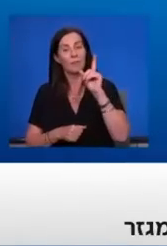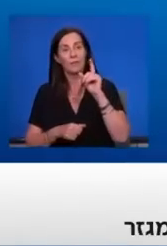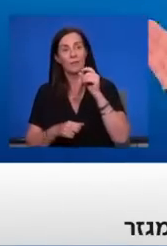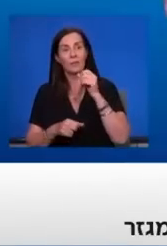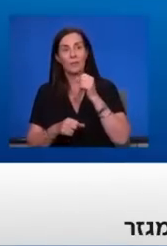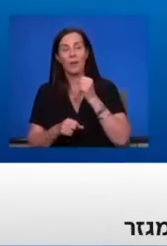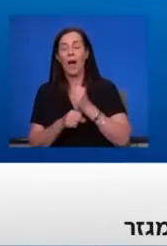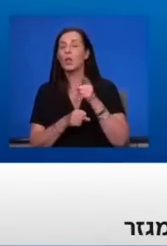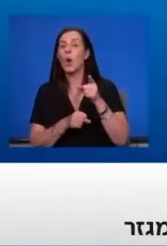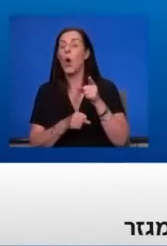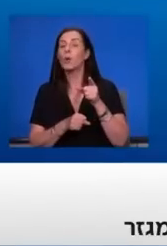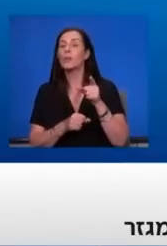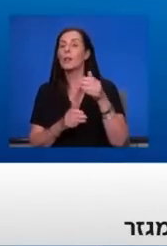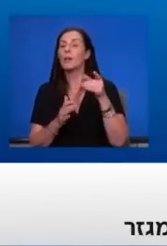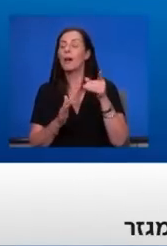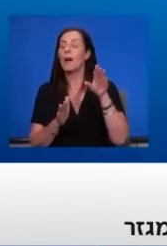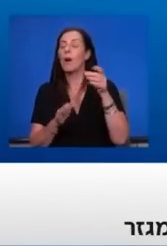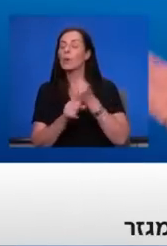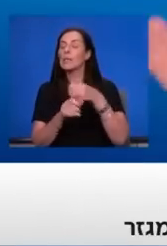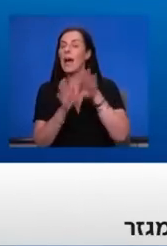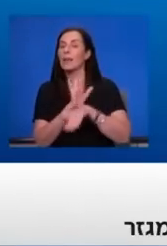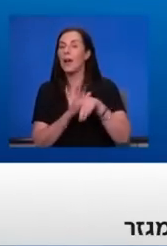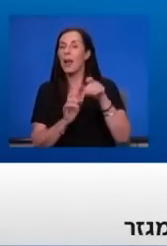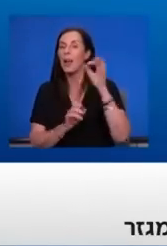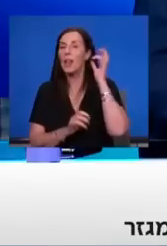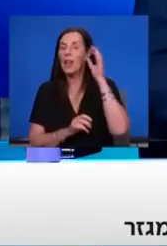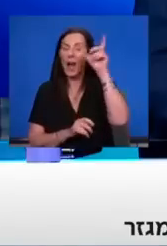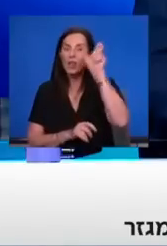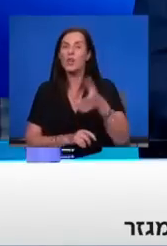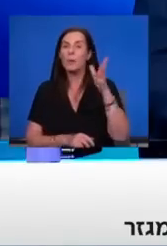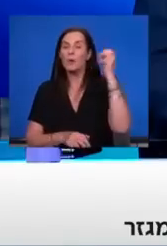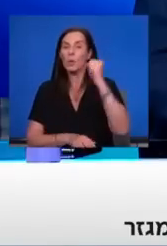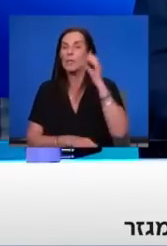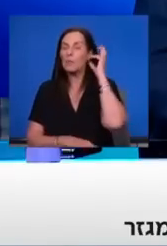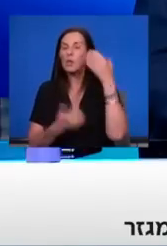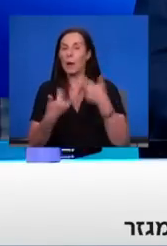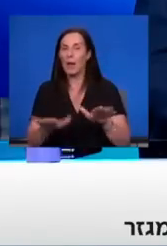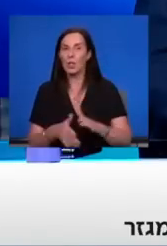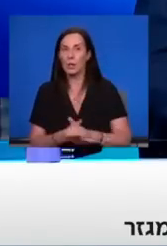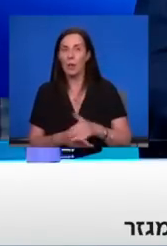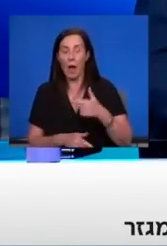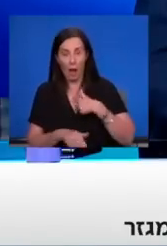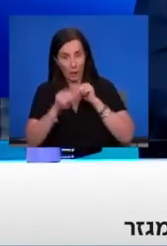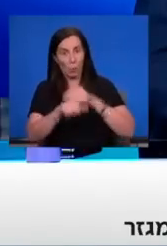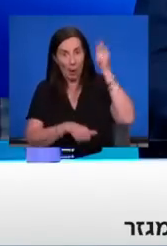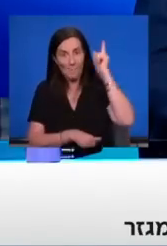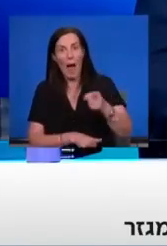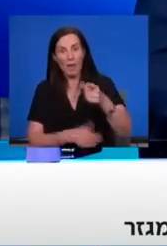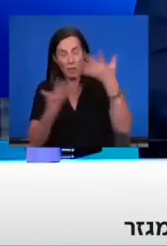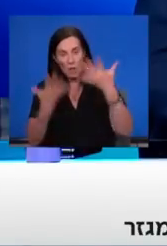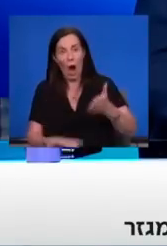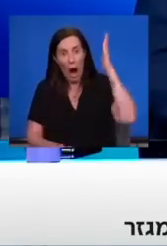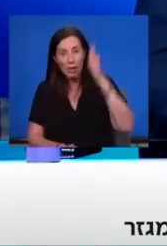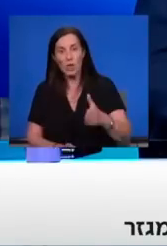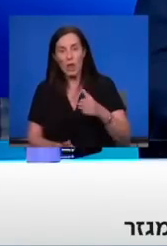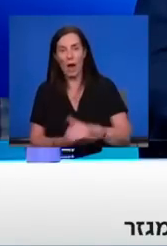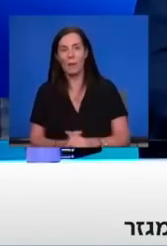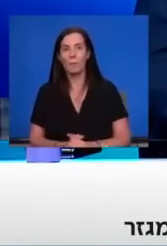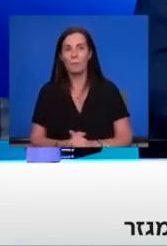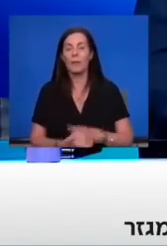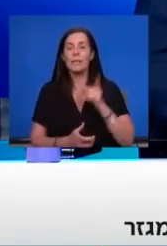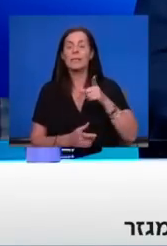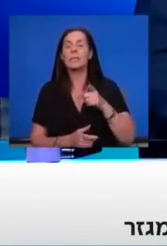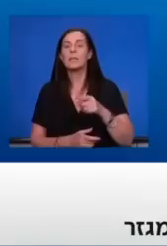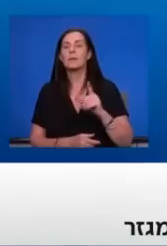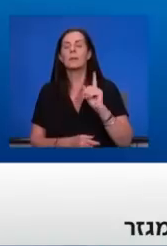השפלים שמעזים לרצוח נשים חלשות. אני אומרת לך. אבל אני בעד ענישה. אני אומר שמשפחה מחכה ואין